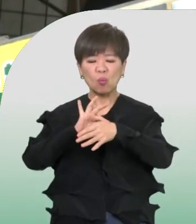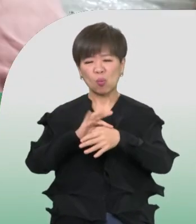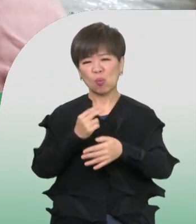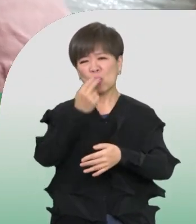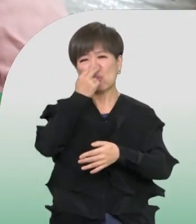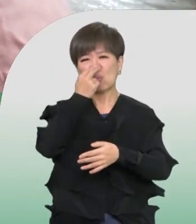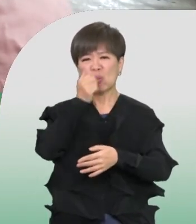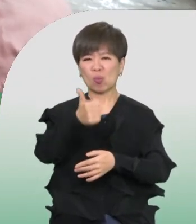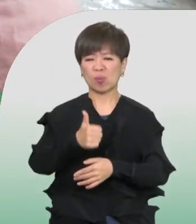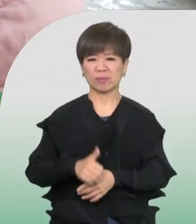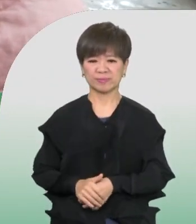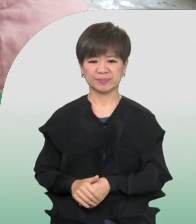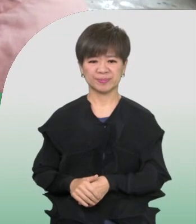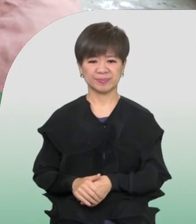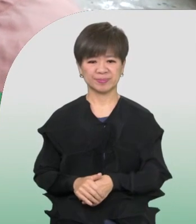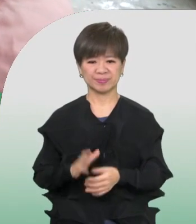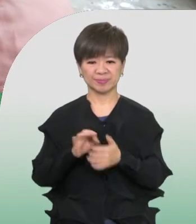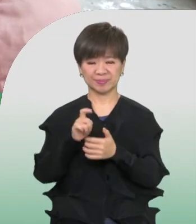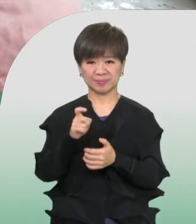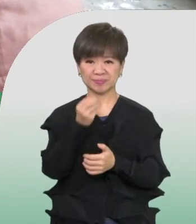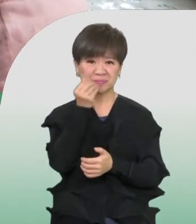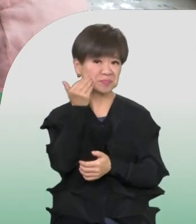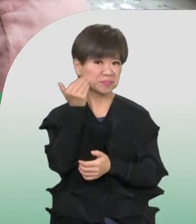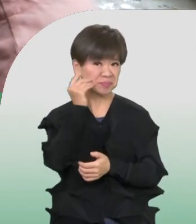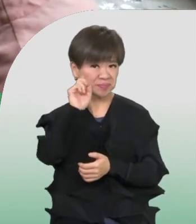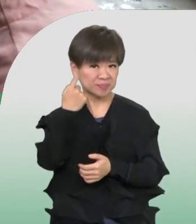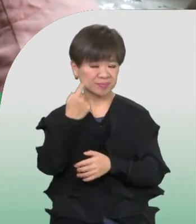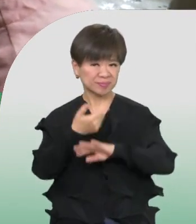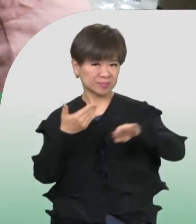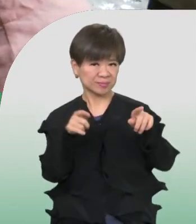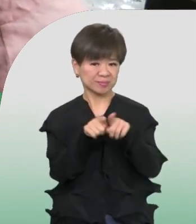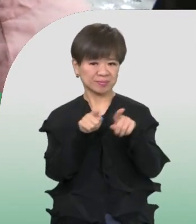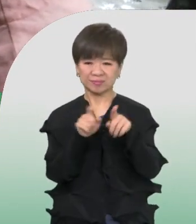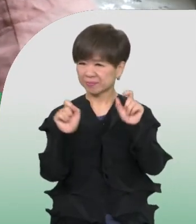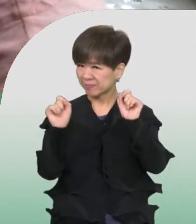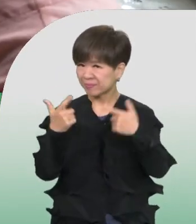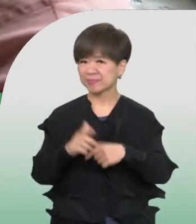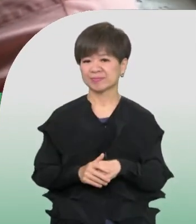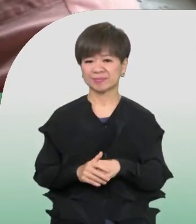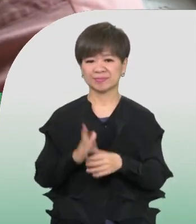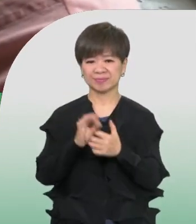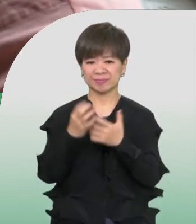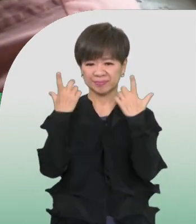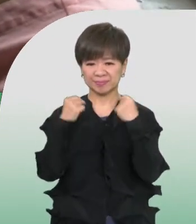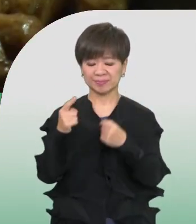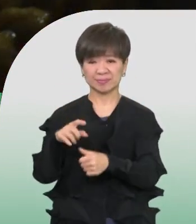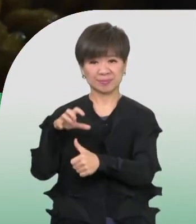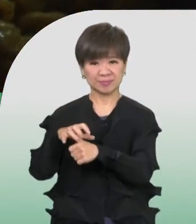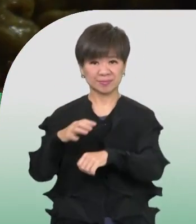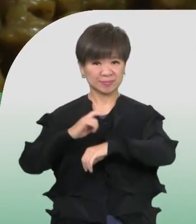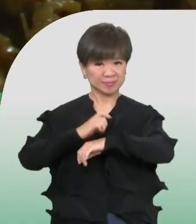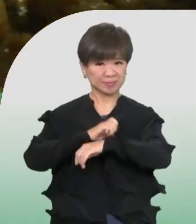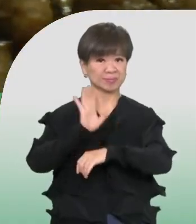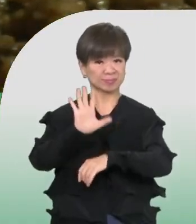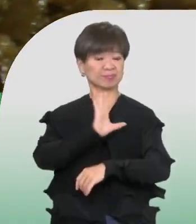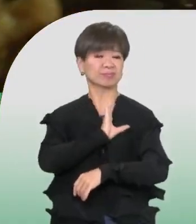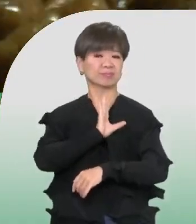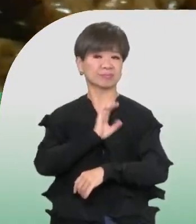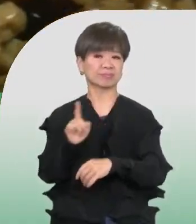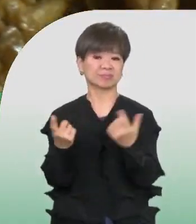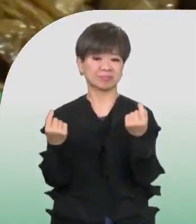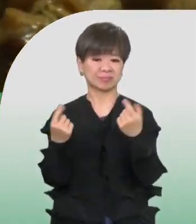香。 炸椒花粽为何是做法老日本的做个毛筒肉？除了简单的香菇，韩国虾皮个料调料会